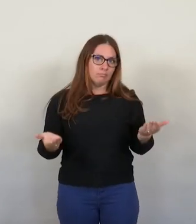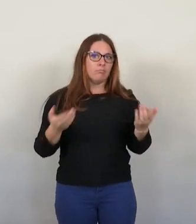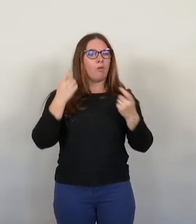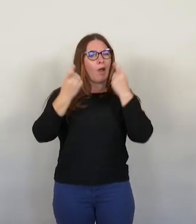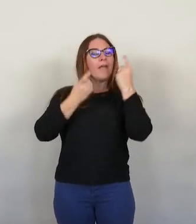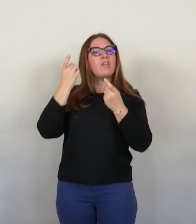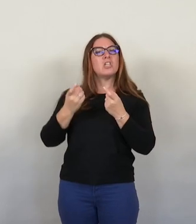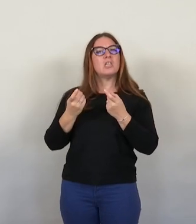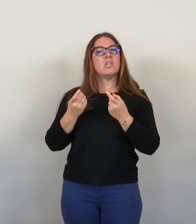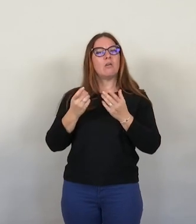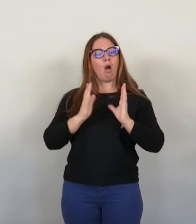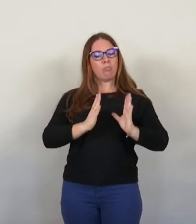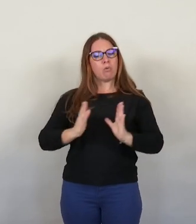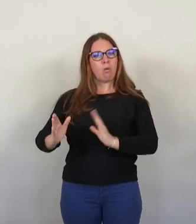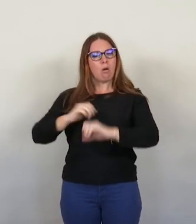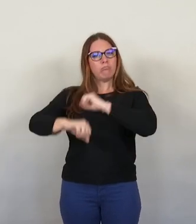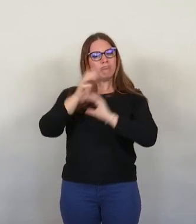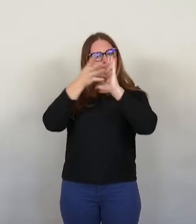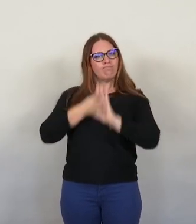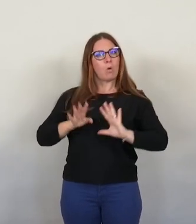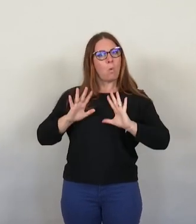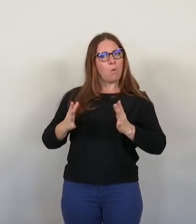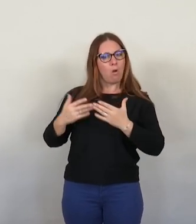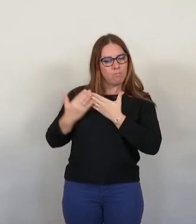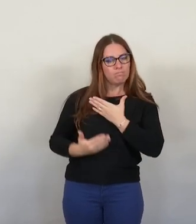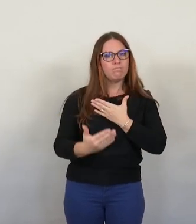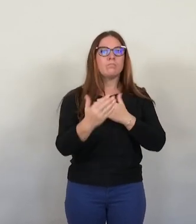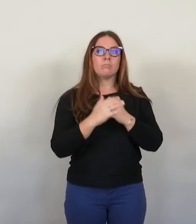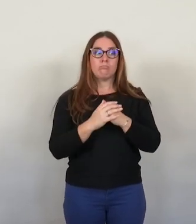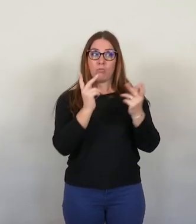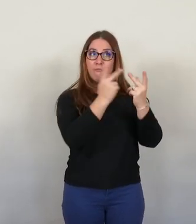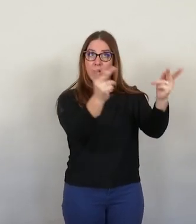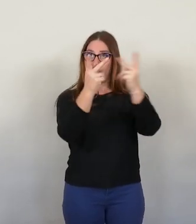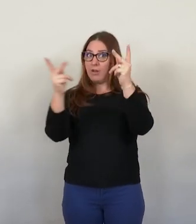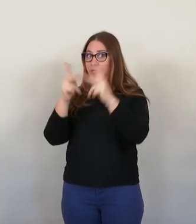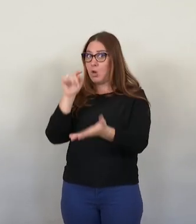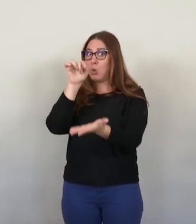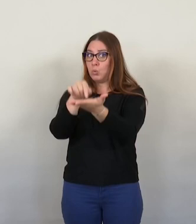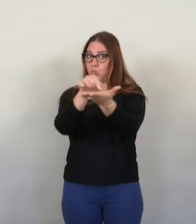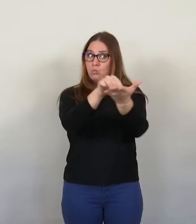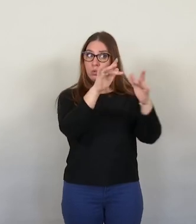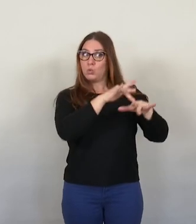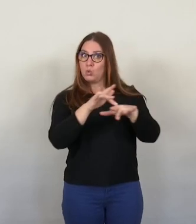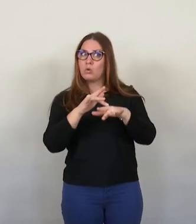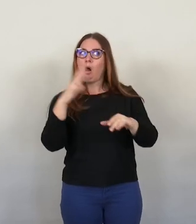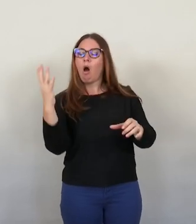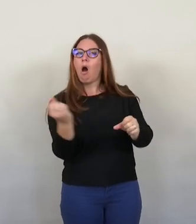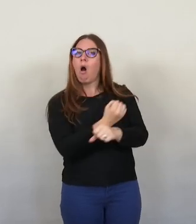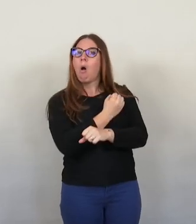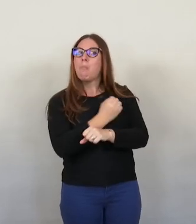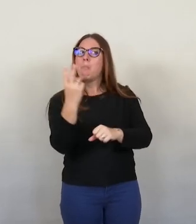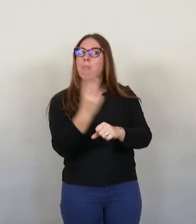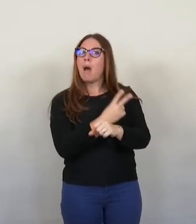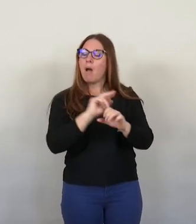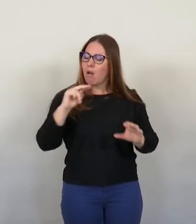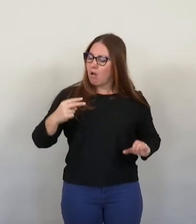l'étude ce dispositif a été mis en place dans certaines villes plutôt avec succès et il me semble que ça pourrait